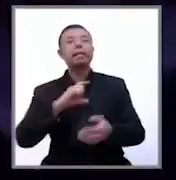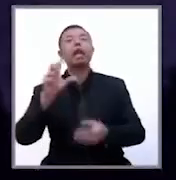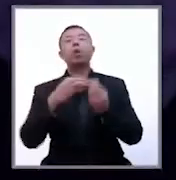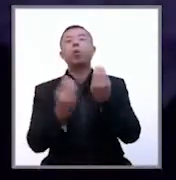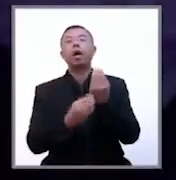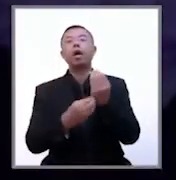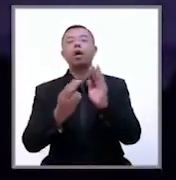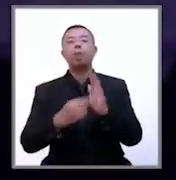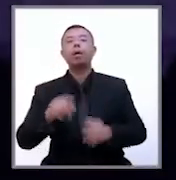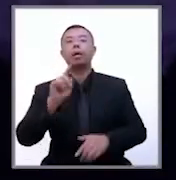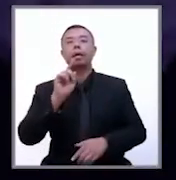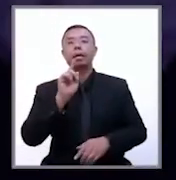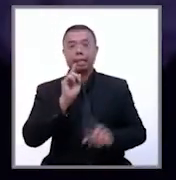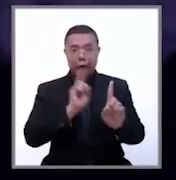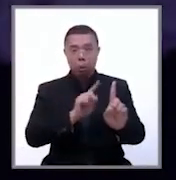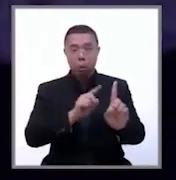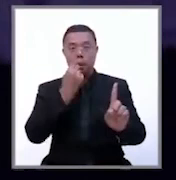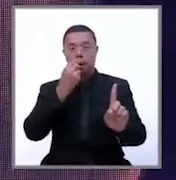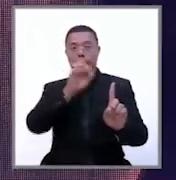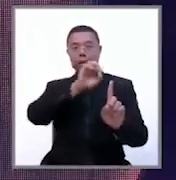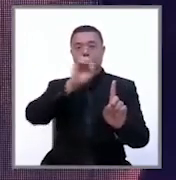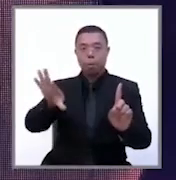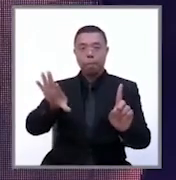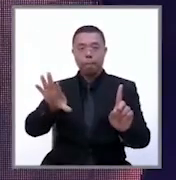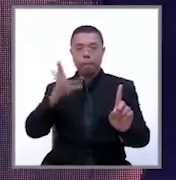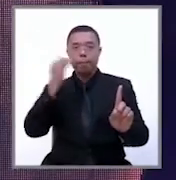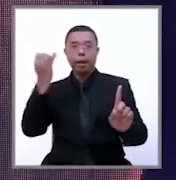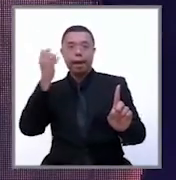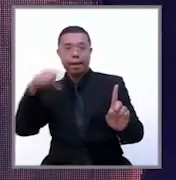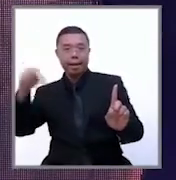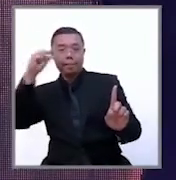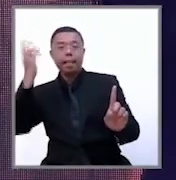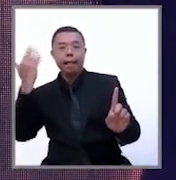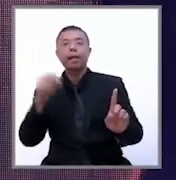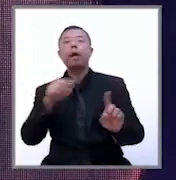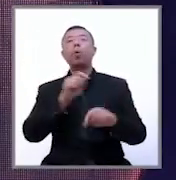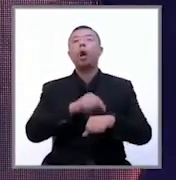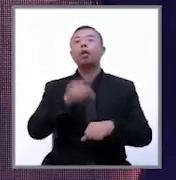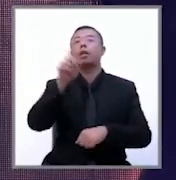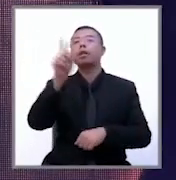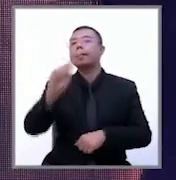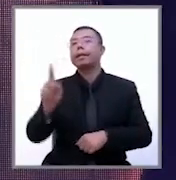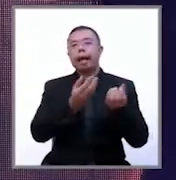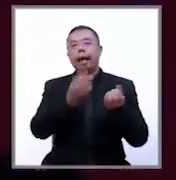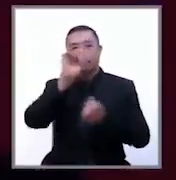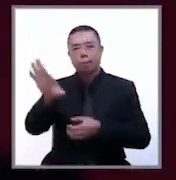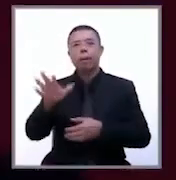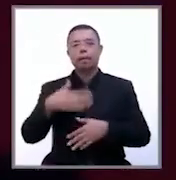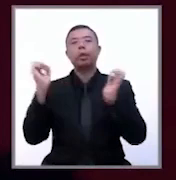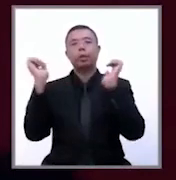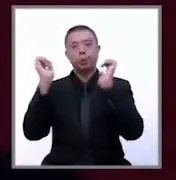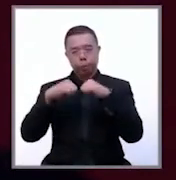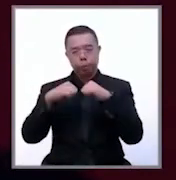wakil presiden nomor urut S bapakuham Iskandar untuk merespon tanggapan dari bapak Gibran Raka bumi Raka waktu anda 1 menit Bapak silakan saya